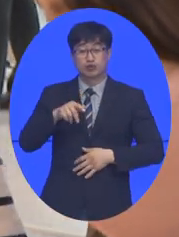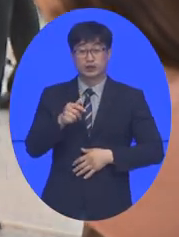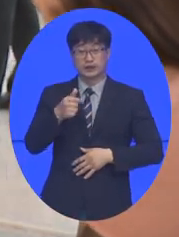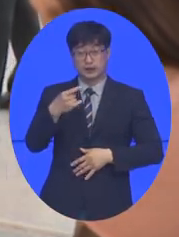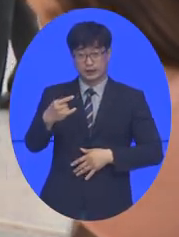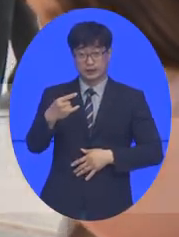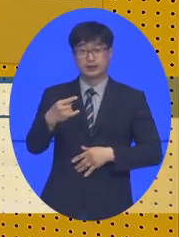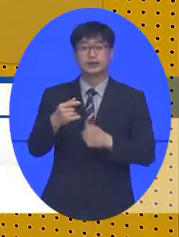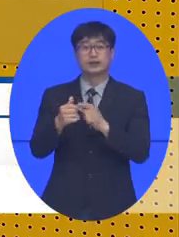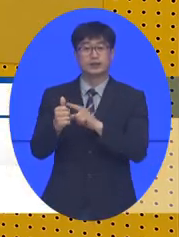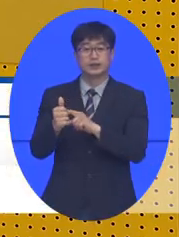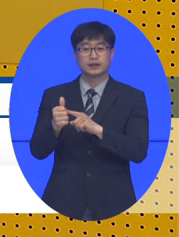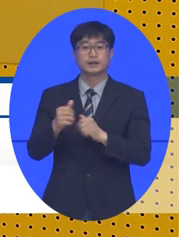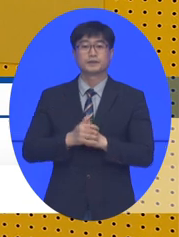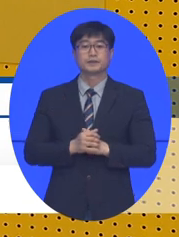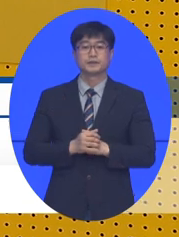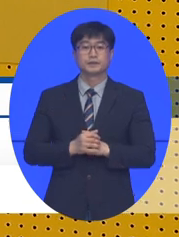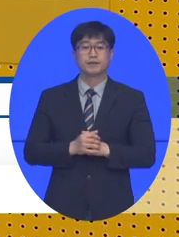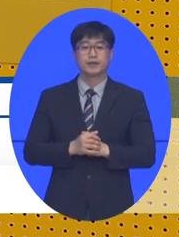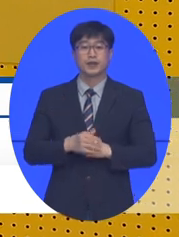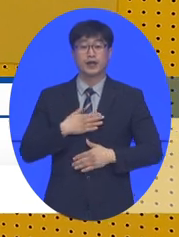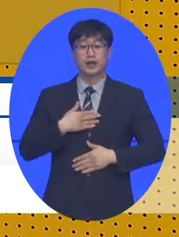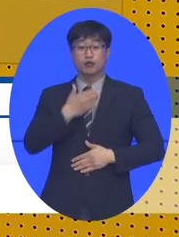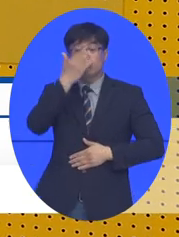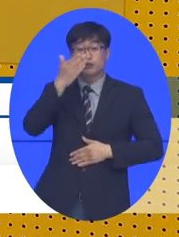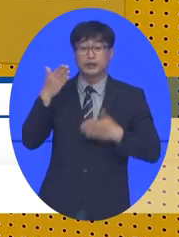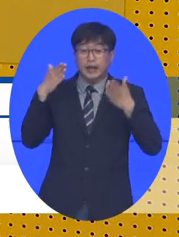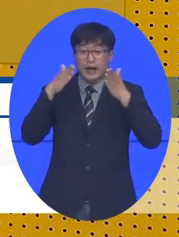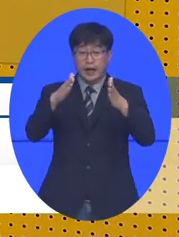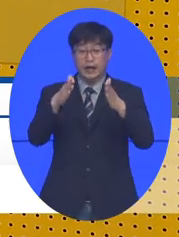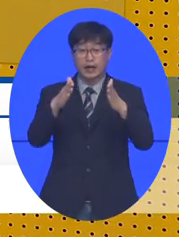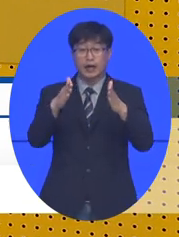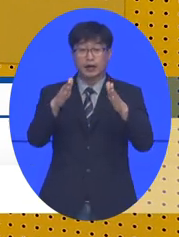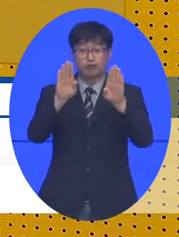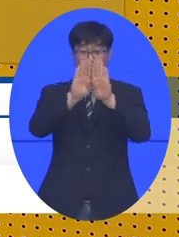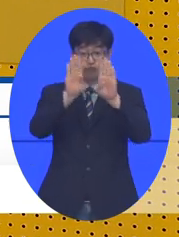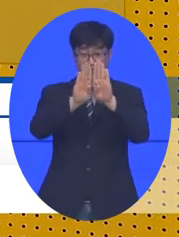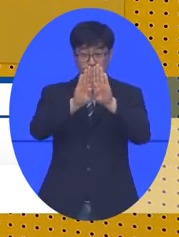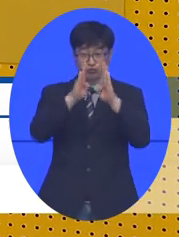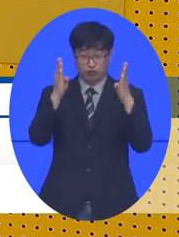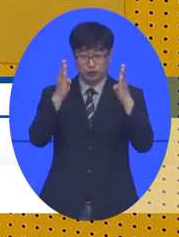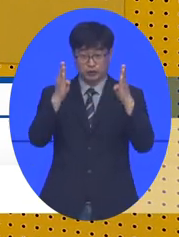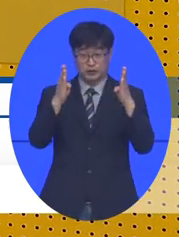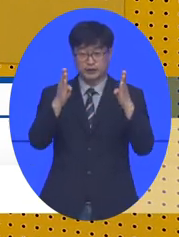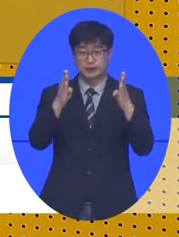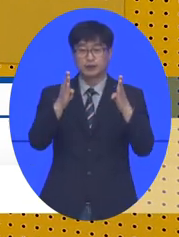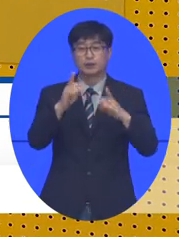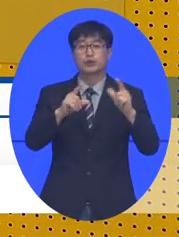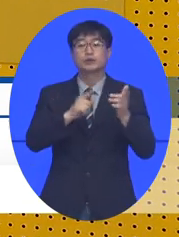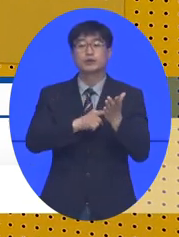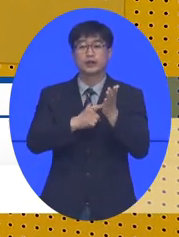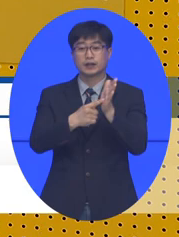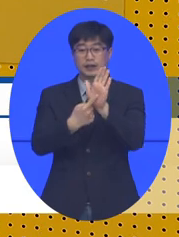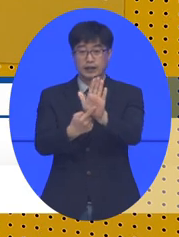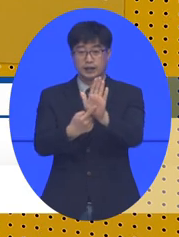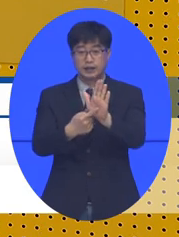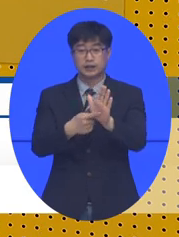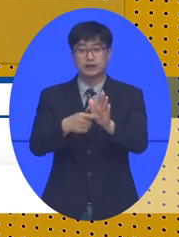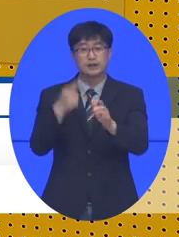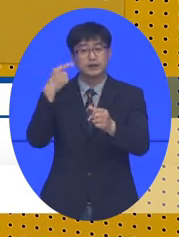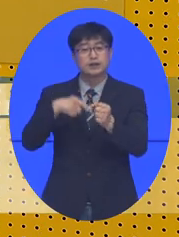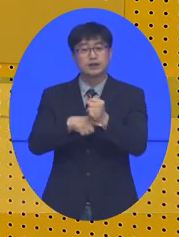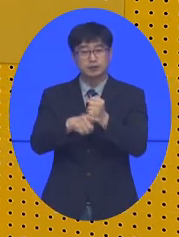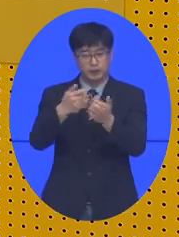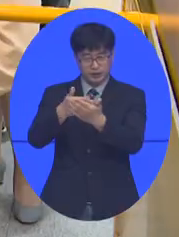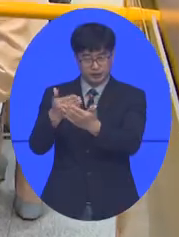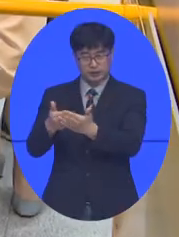작품입니다. 저의 꿈을 향한 그런 출구를 상징하는 것 같아서, 네, 그런 의미로